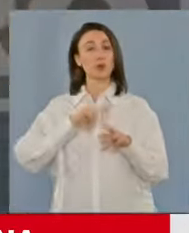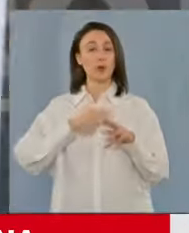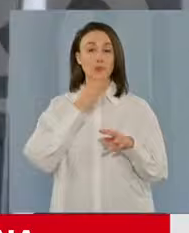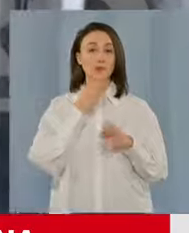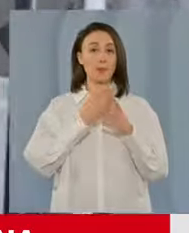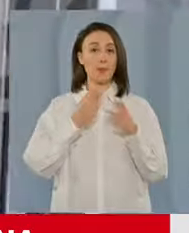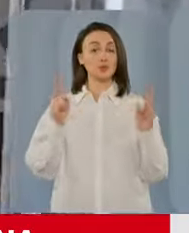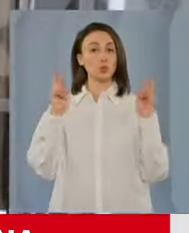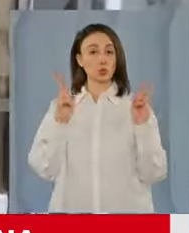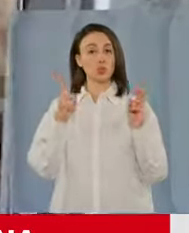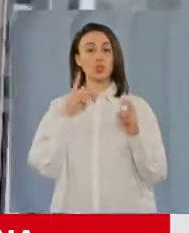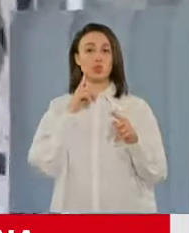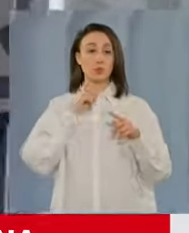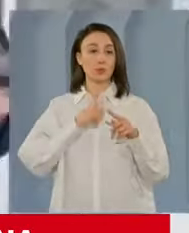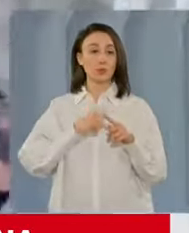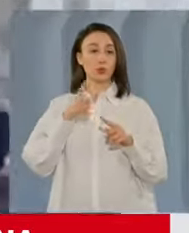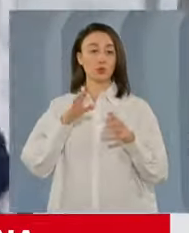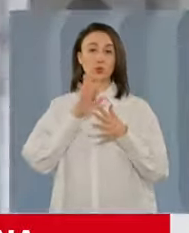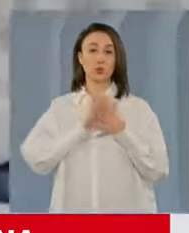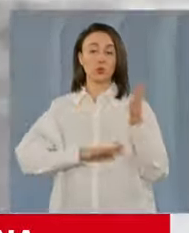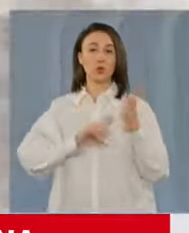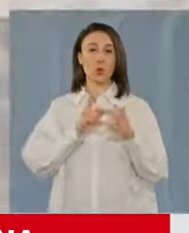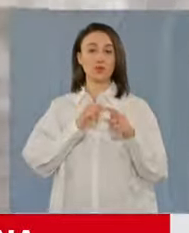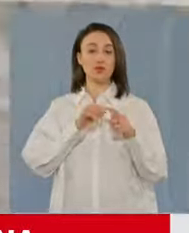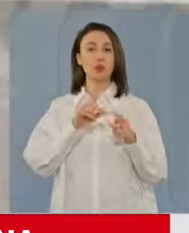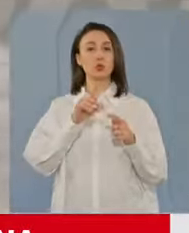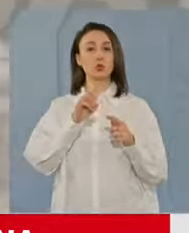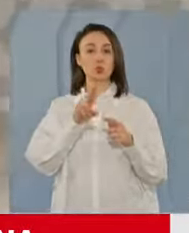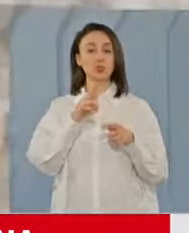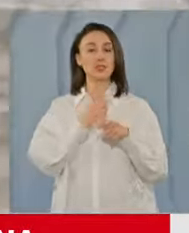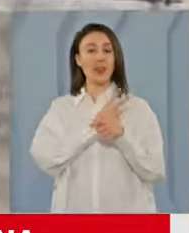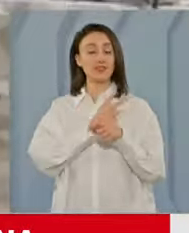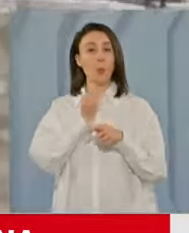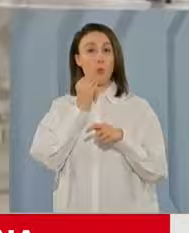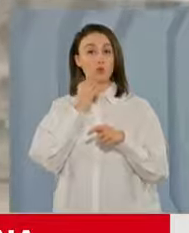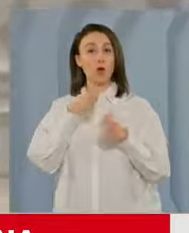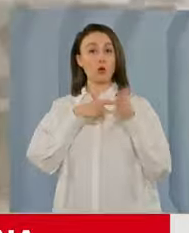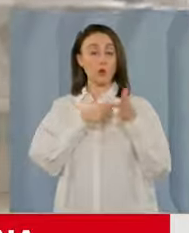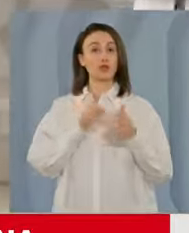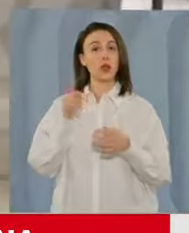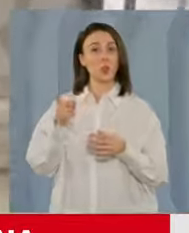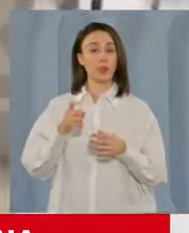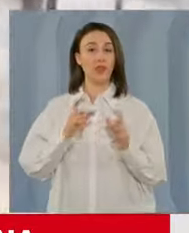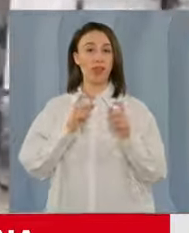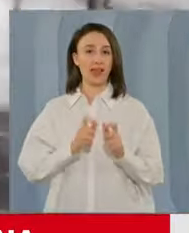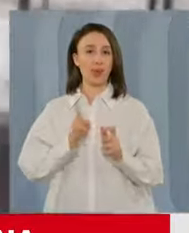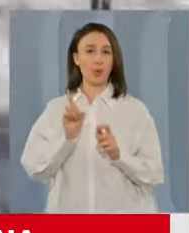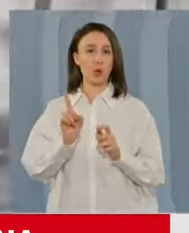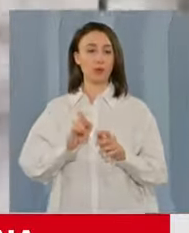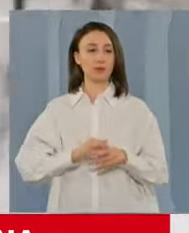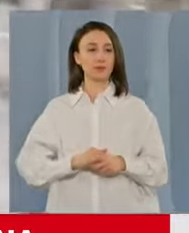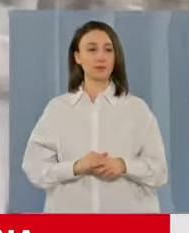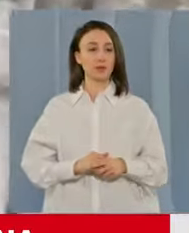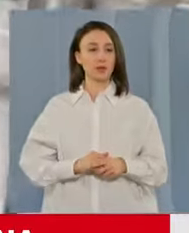spun mai multe surse că suplimentul contaminat cu Roxa du stat a fost consumat de Halep la recomandarea stafului Academiei murat